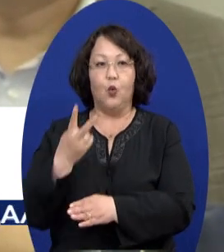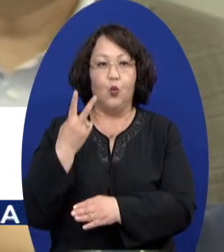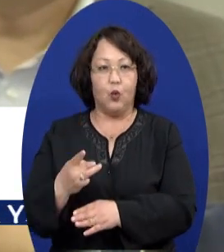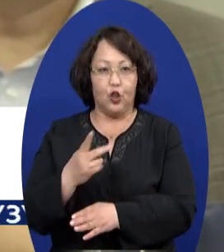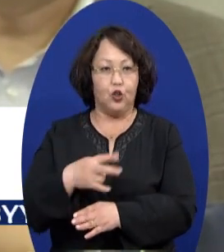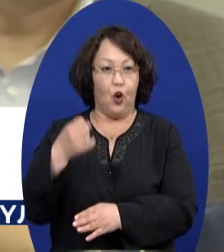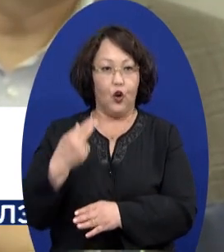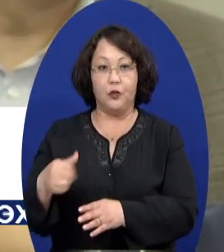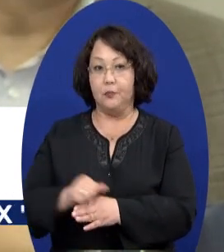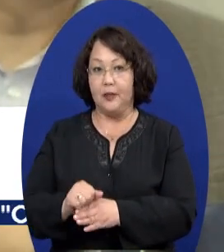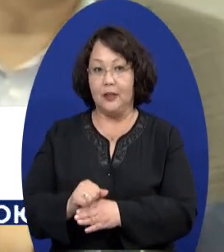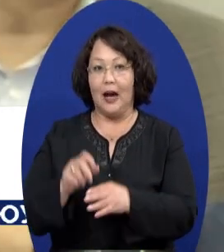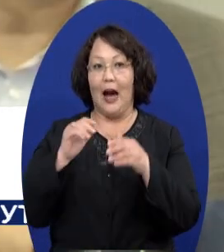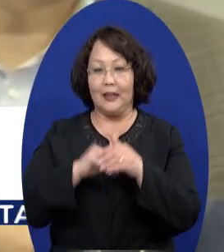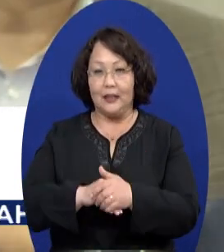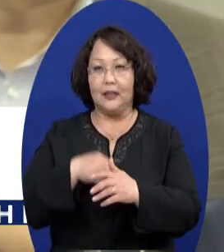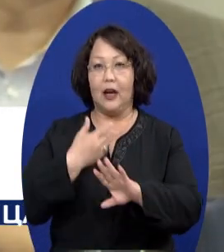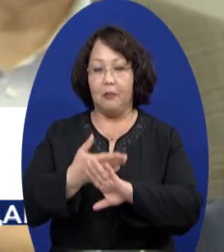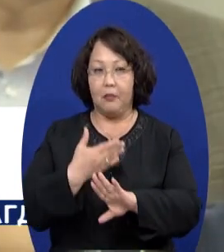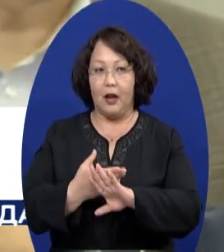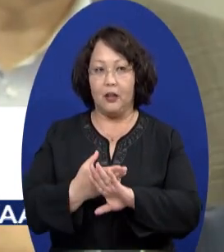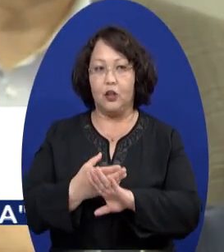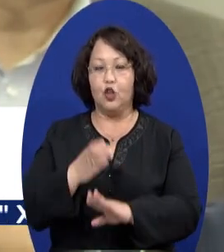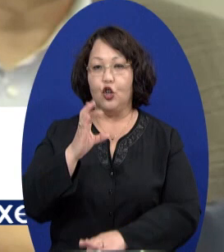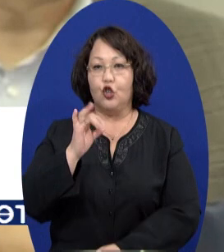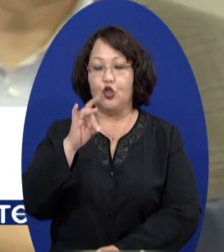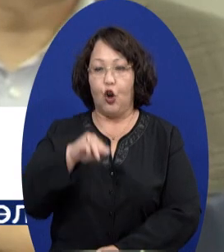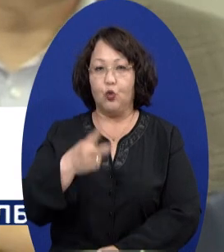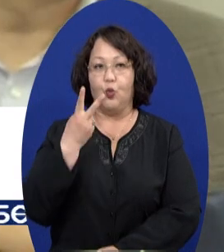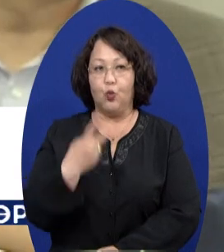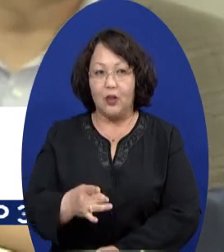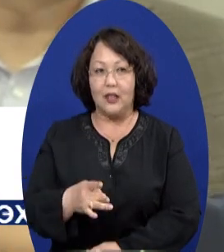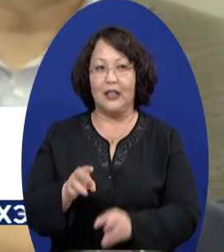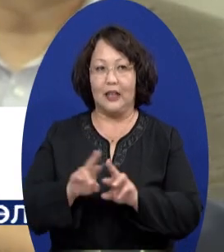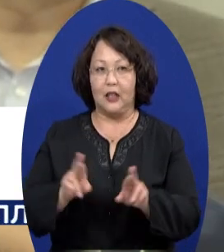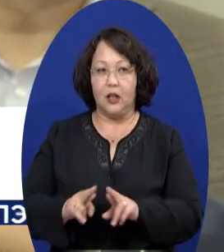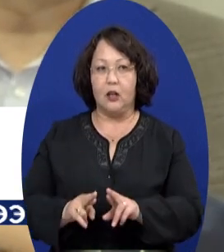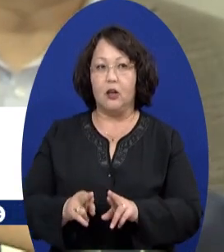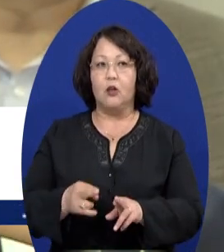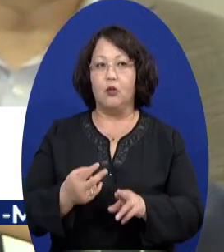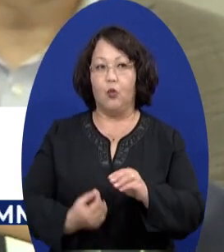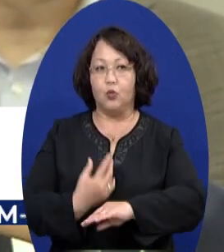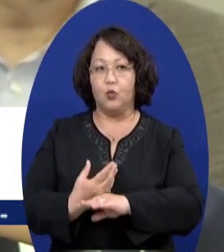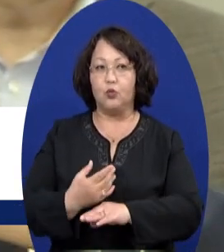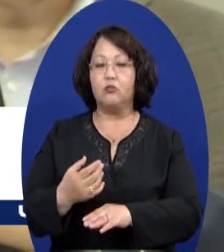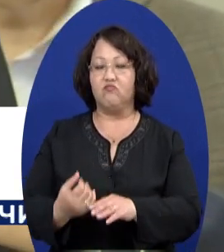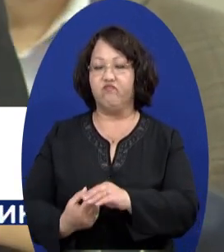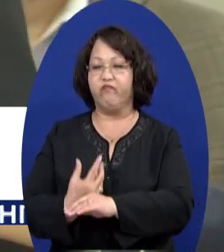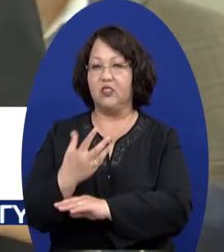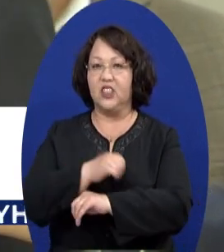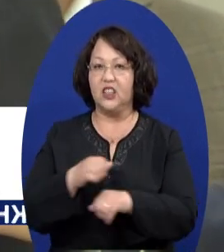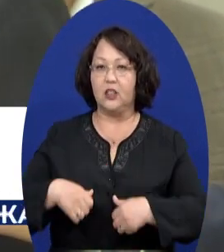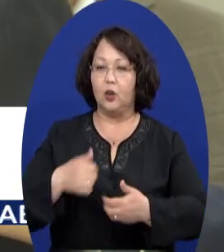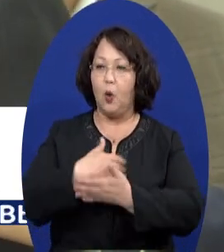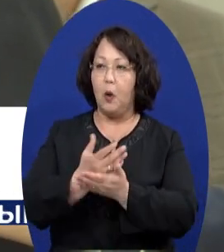нөөцөлдөг, хадгалдаг, хамгаалдаг, сортоор нь ялгадаг, дээр нь үслүүлж ургуулад ард иргэдэд өгдөг тийм ийм одоо бүхэл